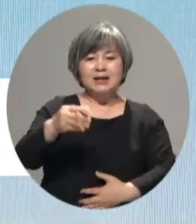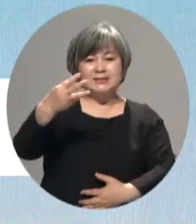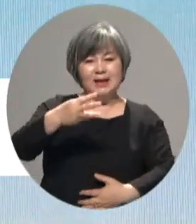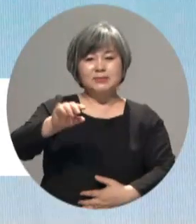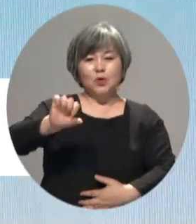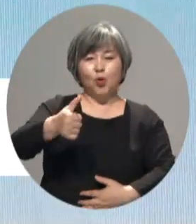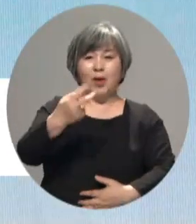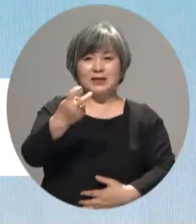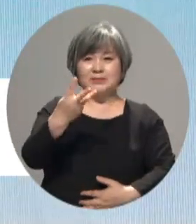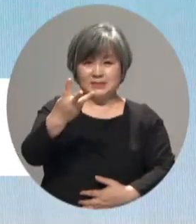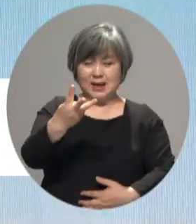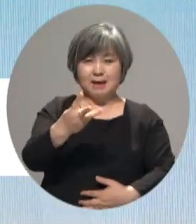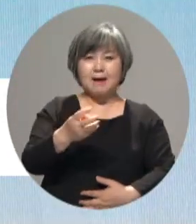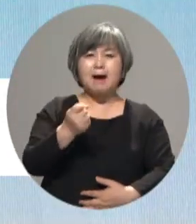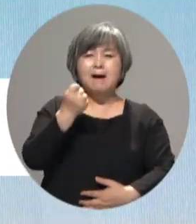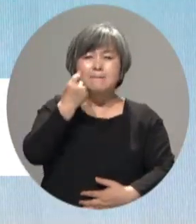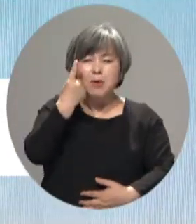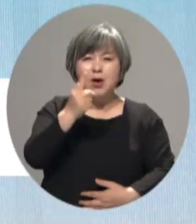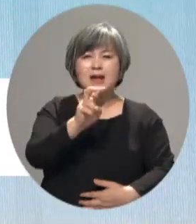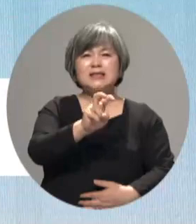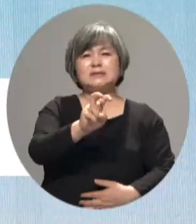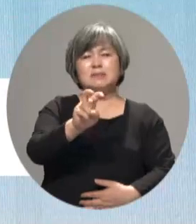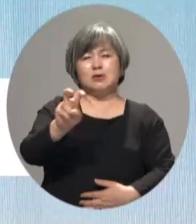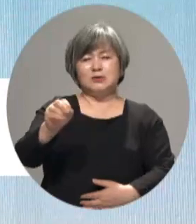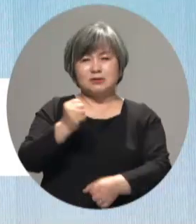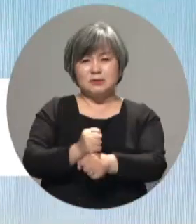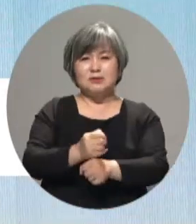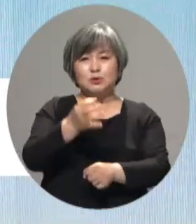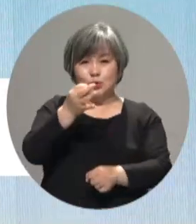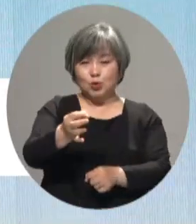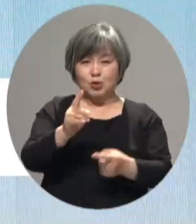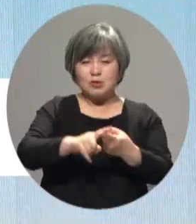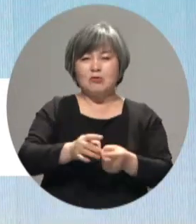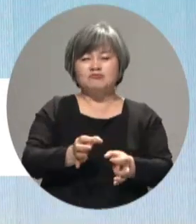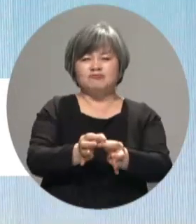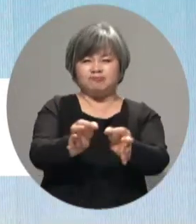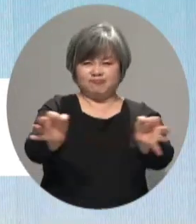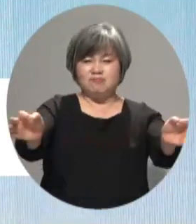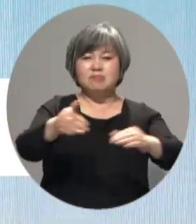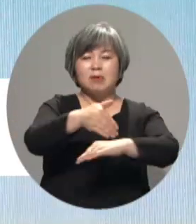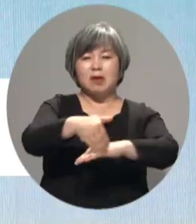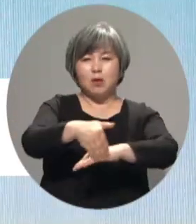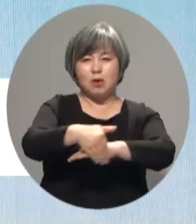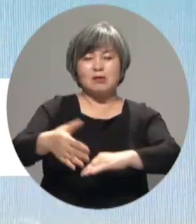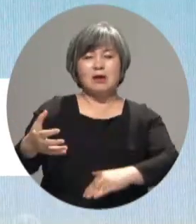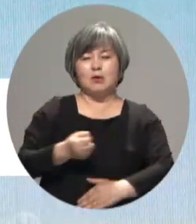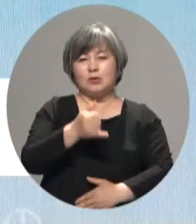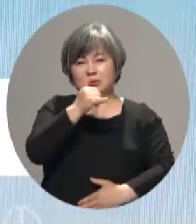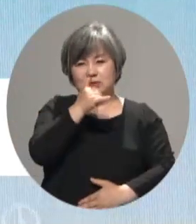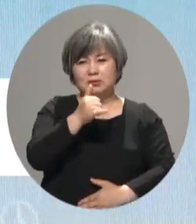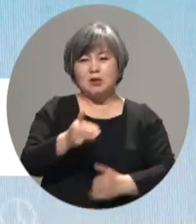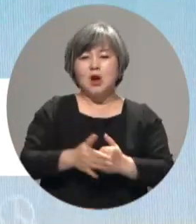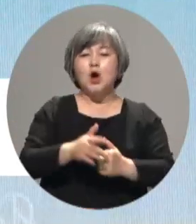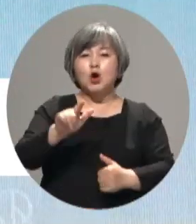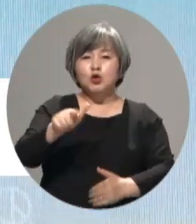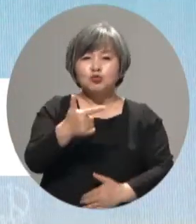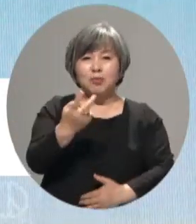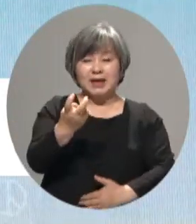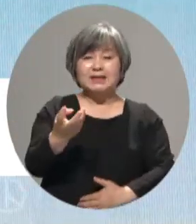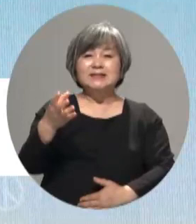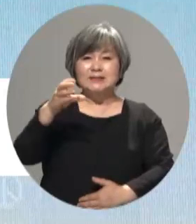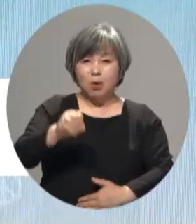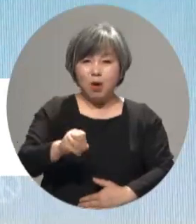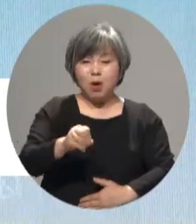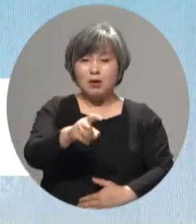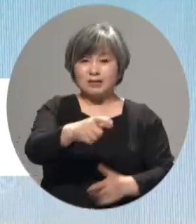13,523세대 가구에 매월 20만 원씩의 연금을 드릴 그런 계획을 가지고 있습니다. 620억이라는